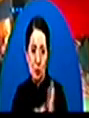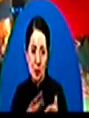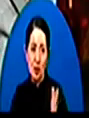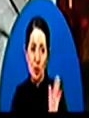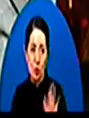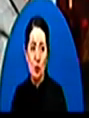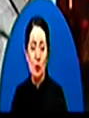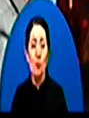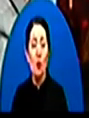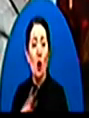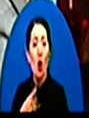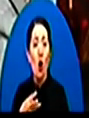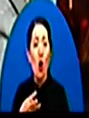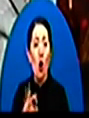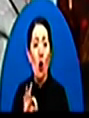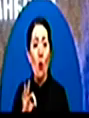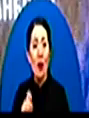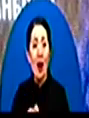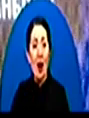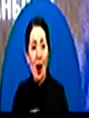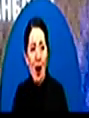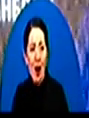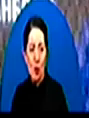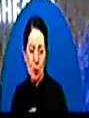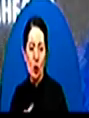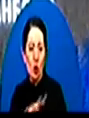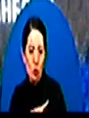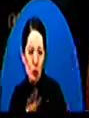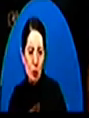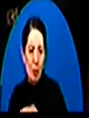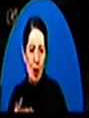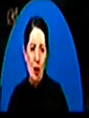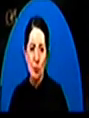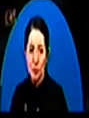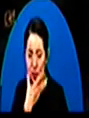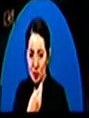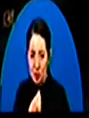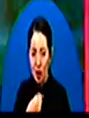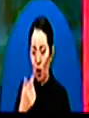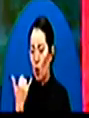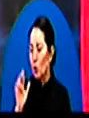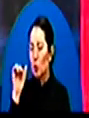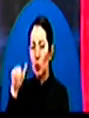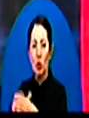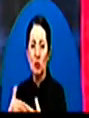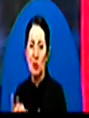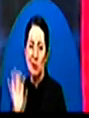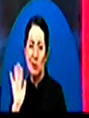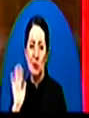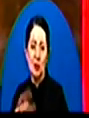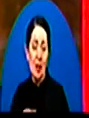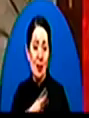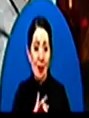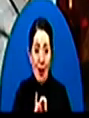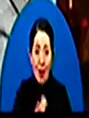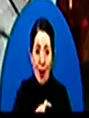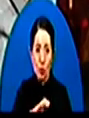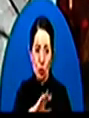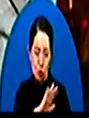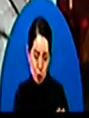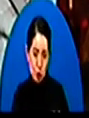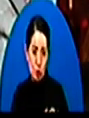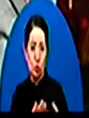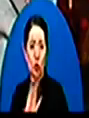Өвөр хангай аймгийн залуус нутагтаа сайхан амьдрахыг хотод амьдрахаас илүү дээр сонголт гэж үзэж байна. Жишээлх юм бол Тарагт сум орчин үеийн сургууль цэцэрлэгтээ болсноос